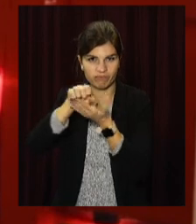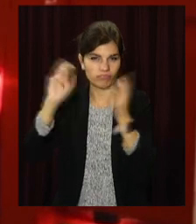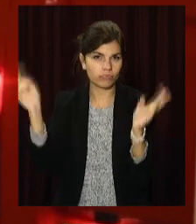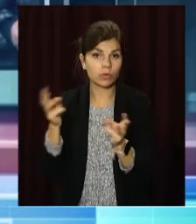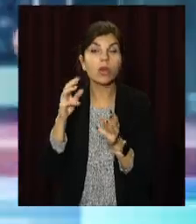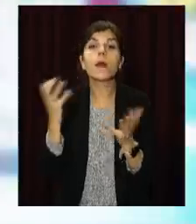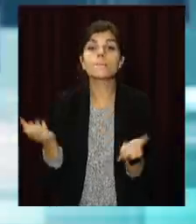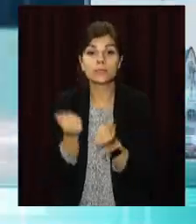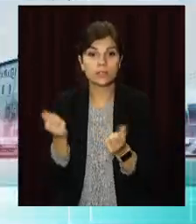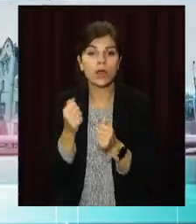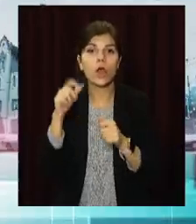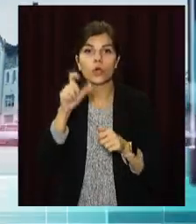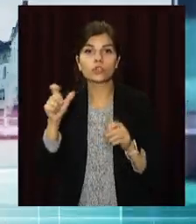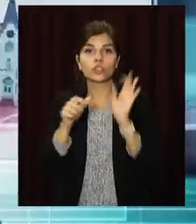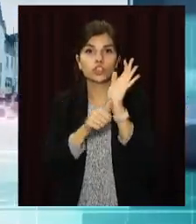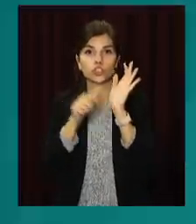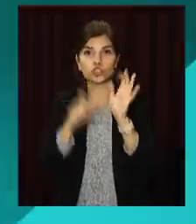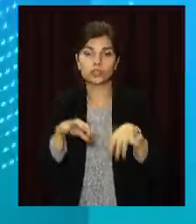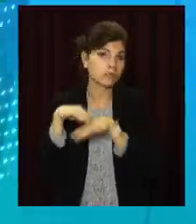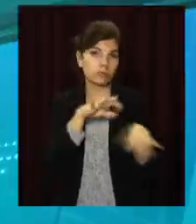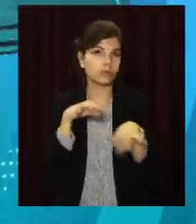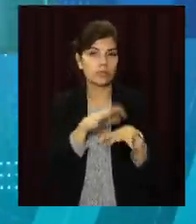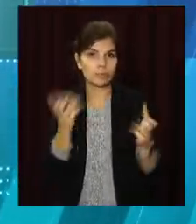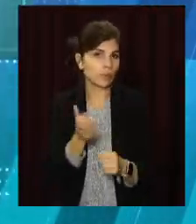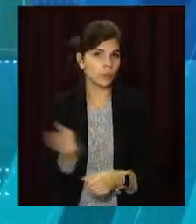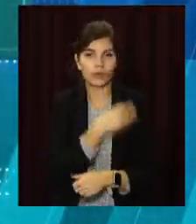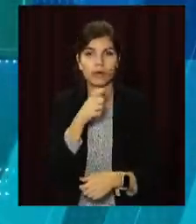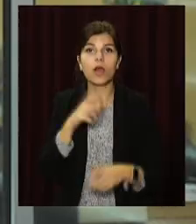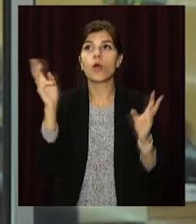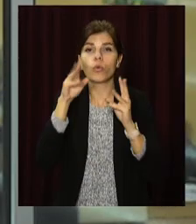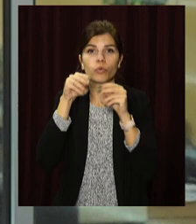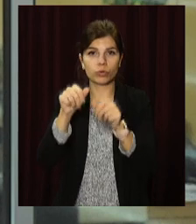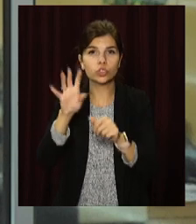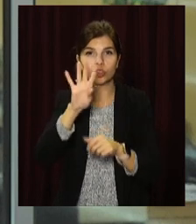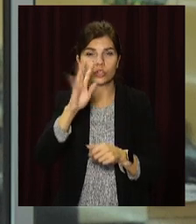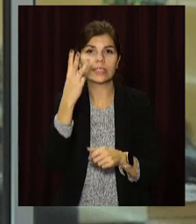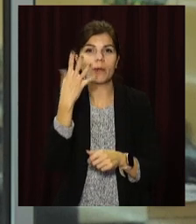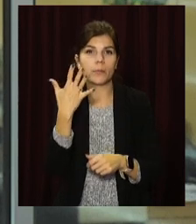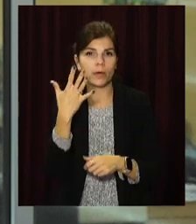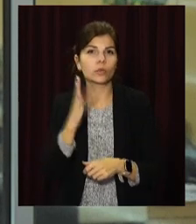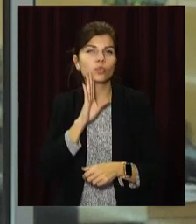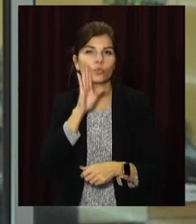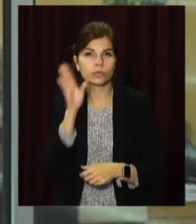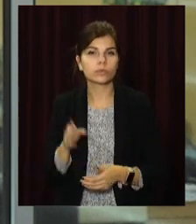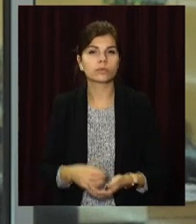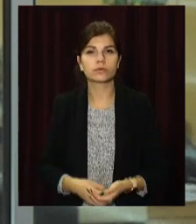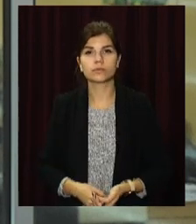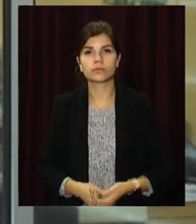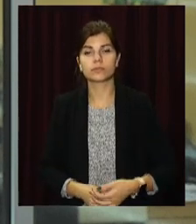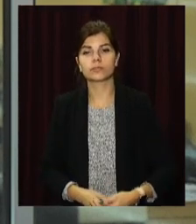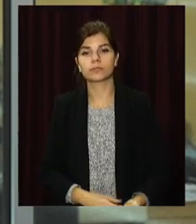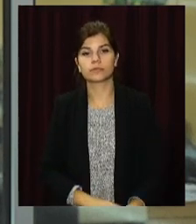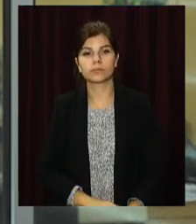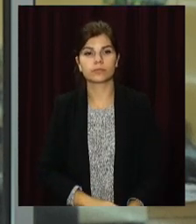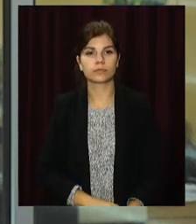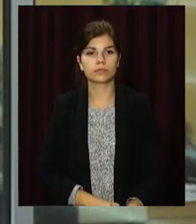35 хвилин. Комфортне та сучасне. У Кам'янському оновили